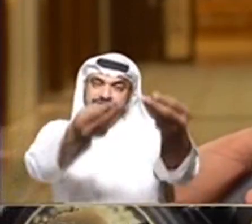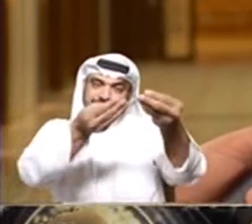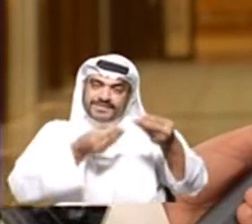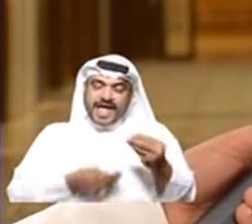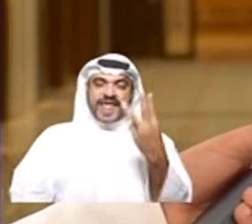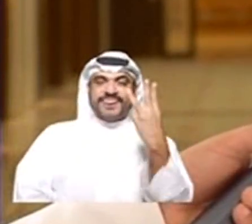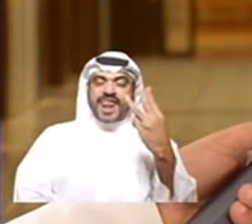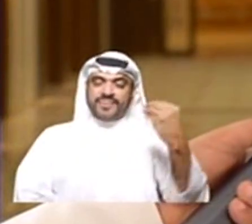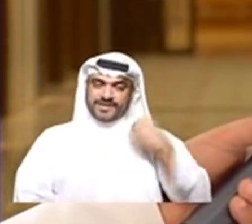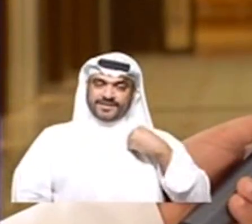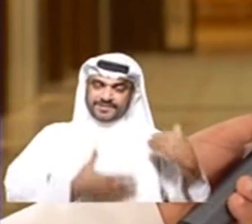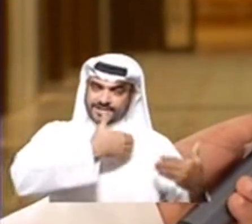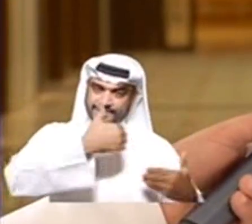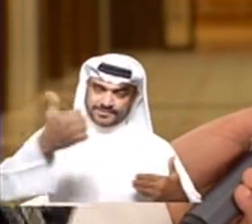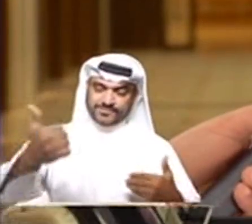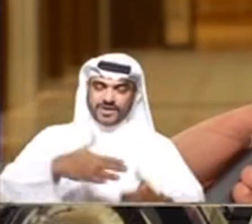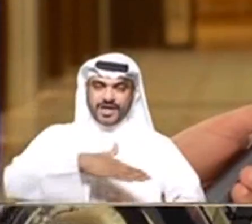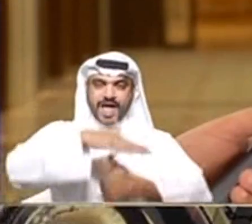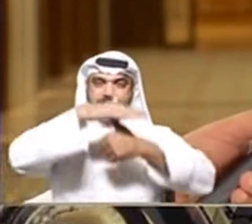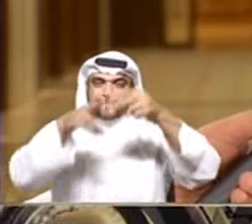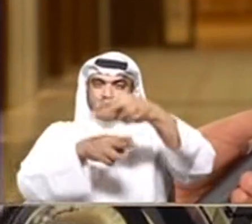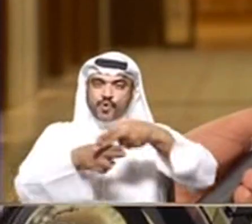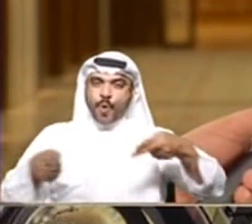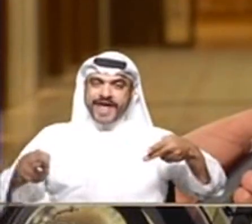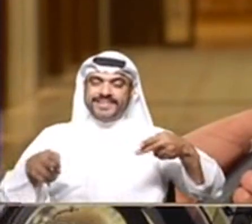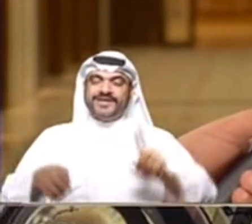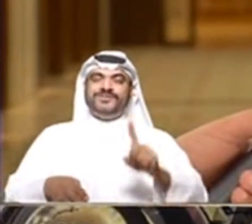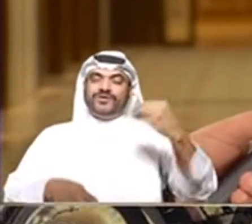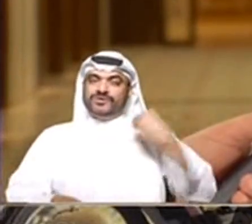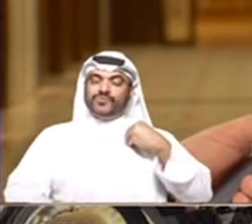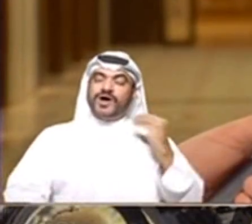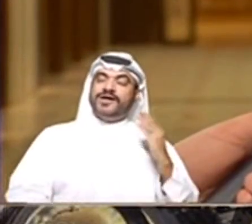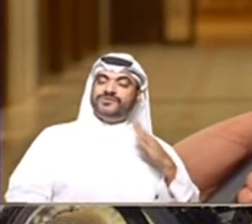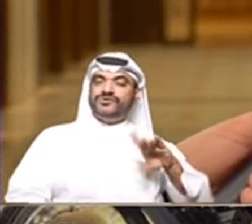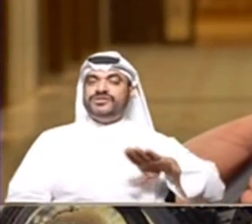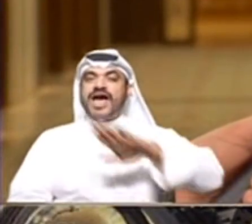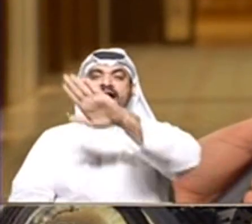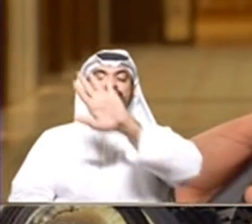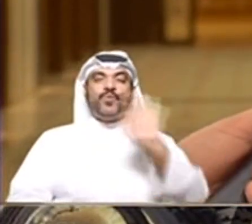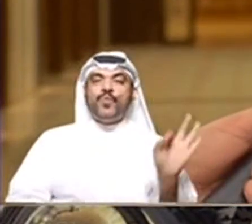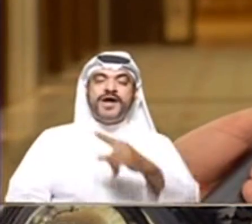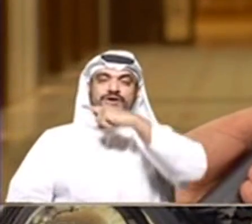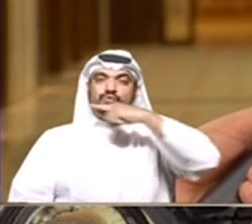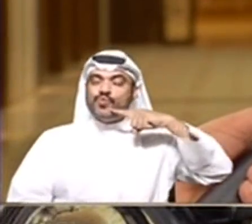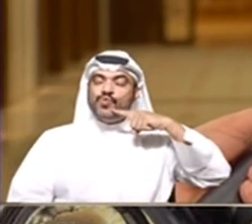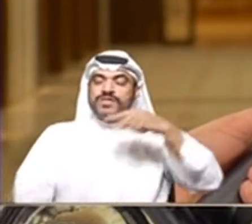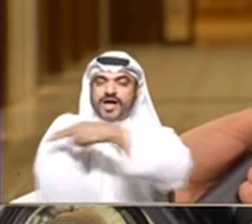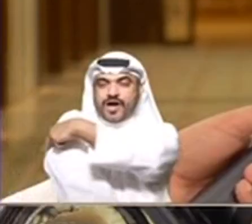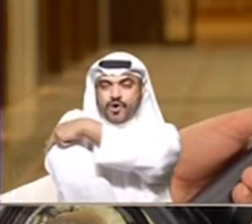الدعوة الأولى لحضرة صاحب السمو أمير البلاد حفظه الله ورعاه كعضو،